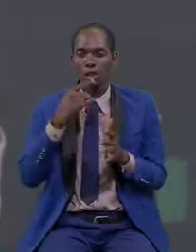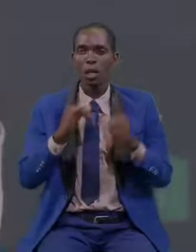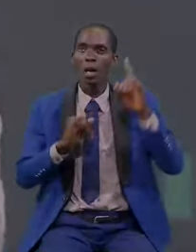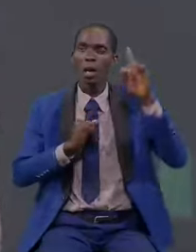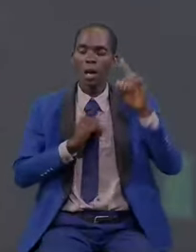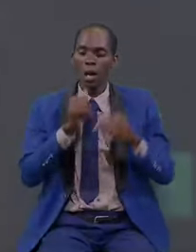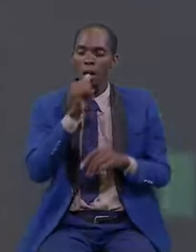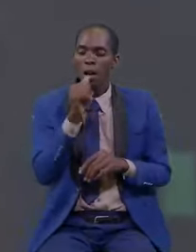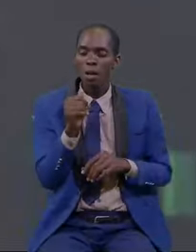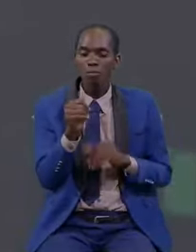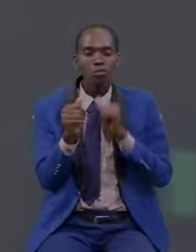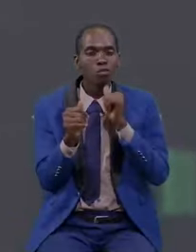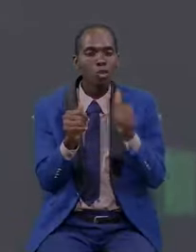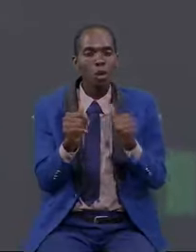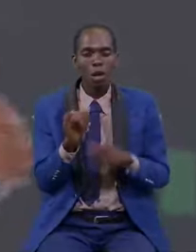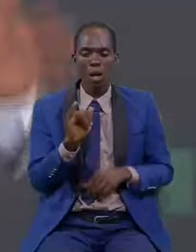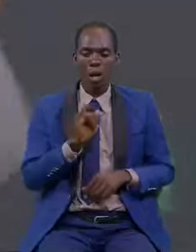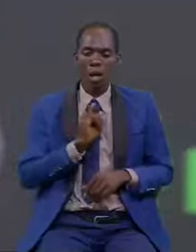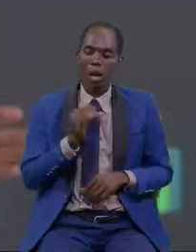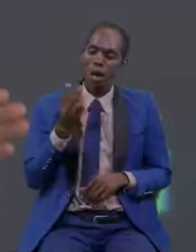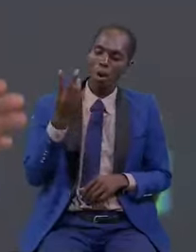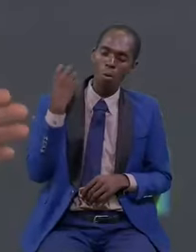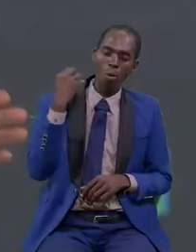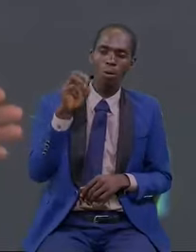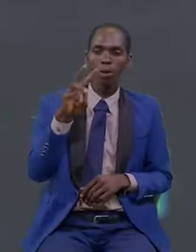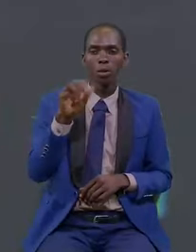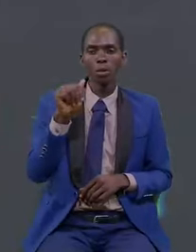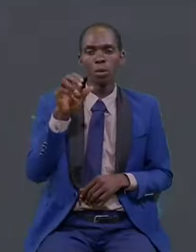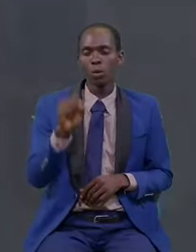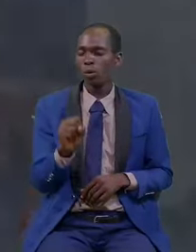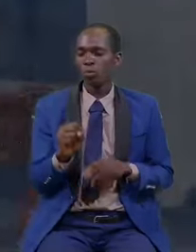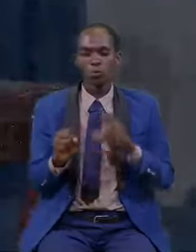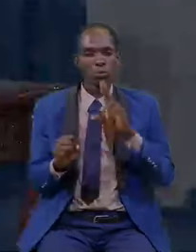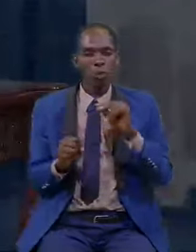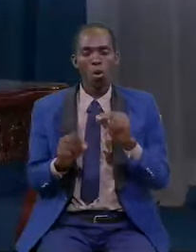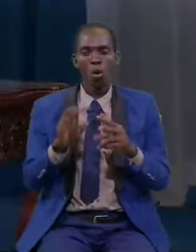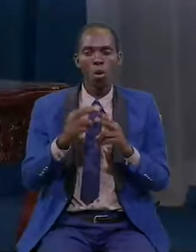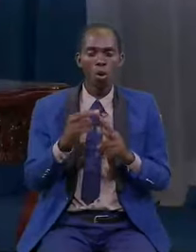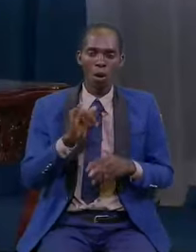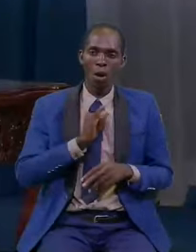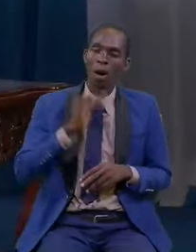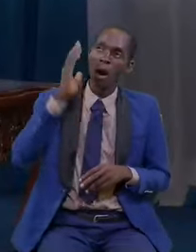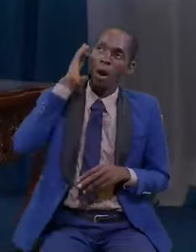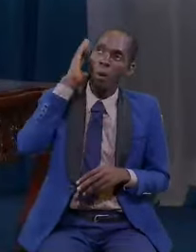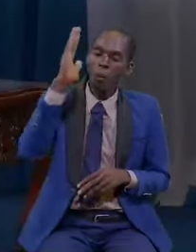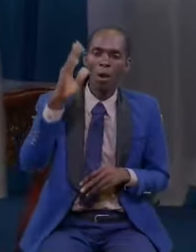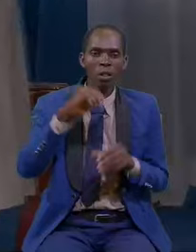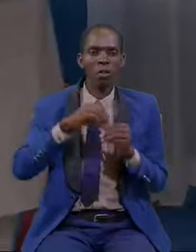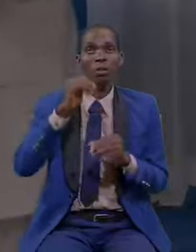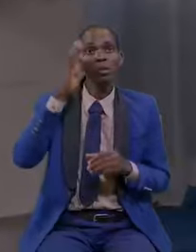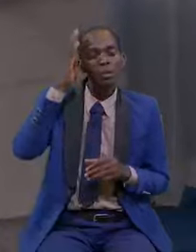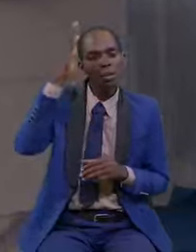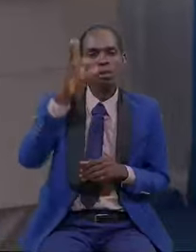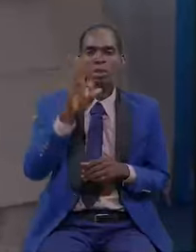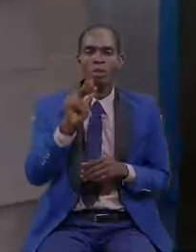la porte. Ce n'est pas que j'étais la porte, ce n'est pas que je serai la porte maintenant. Comme nous parlons